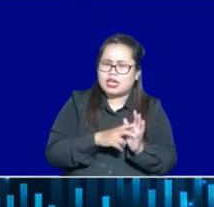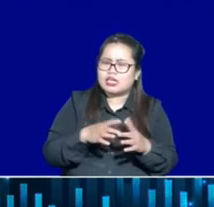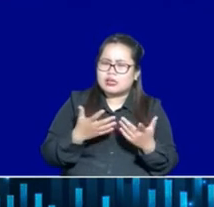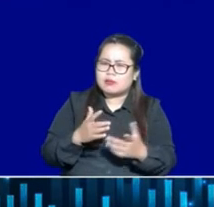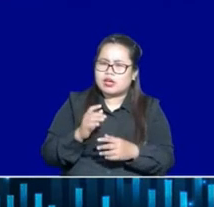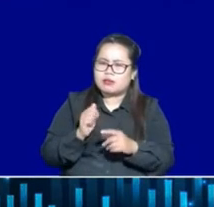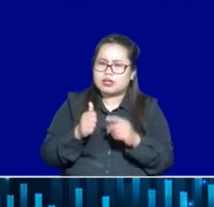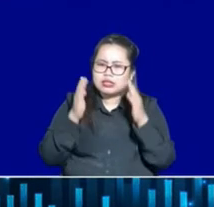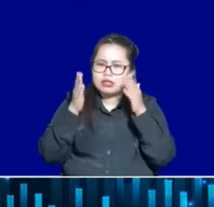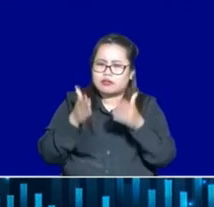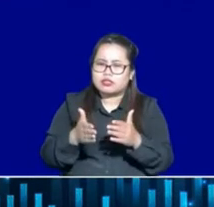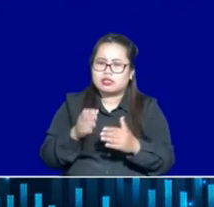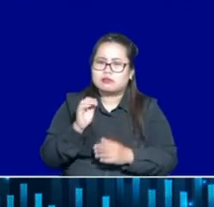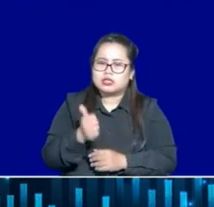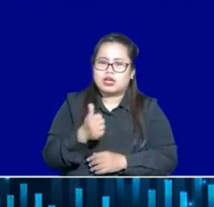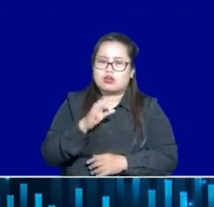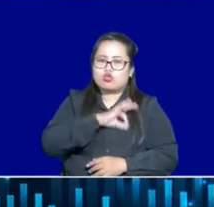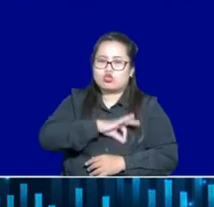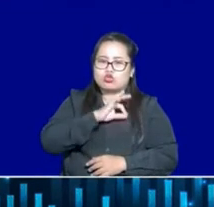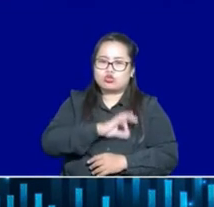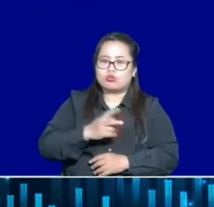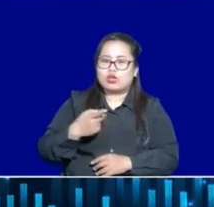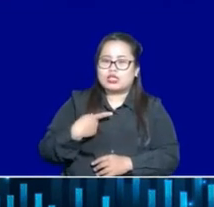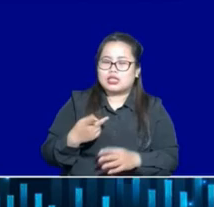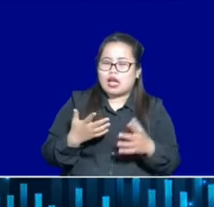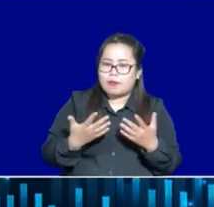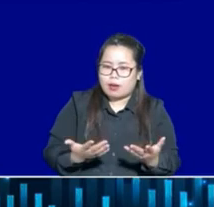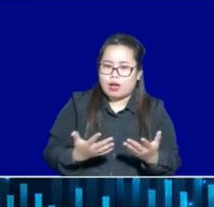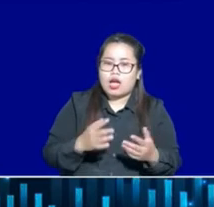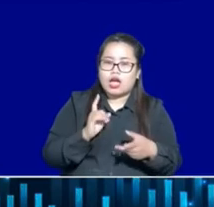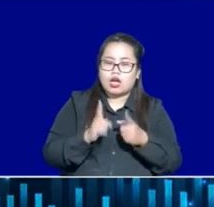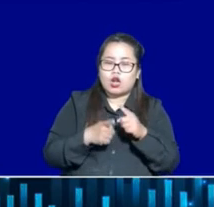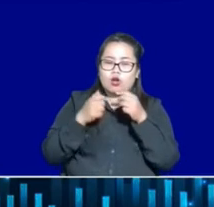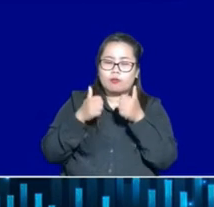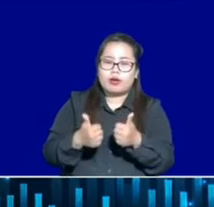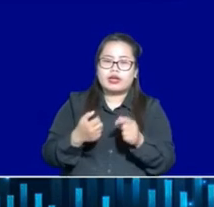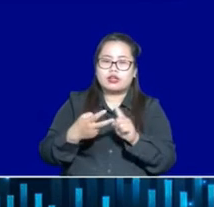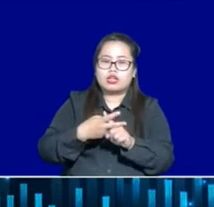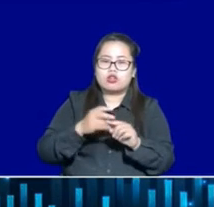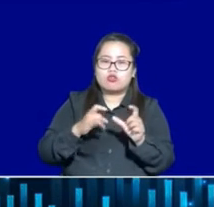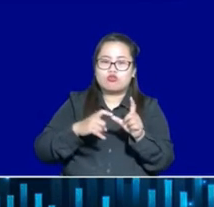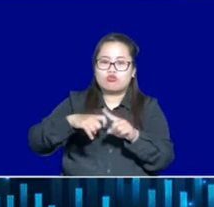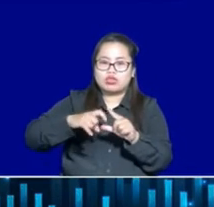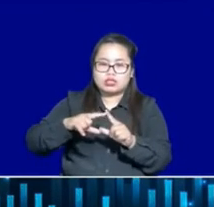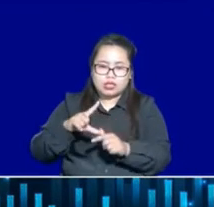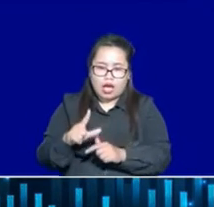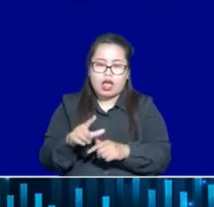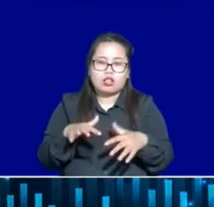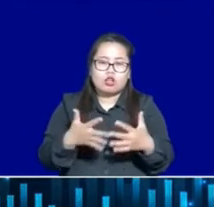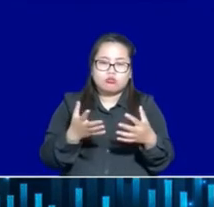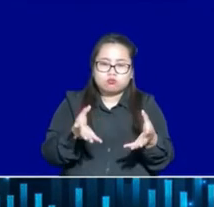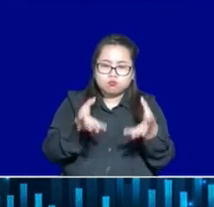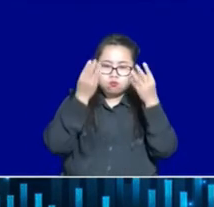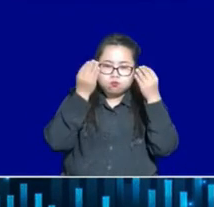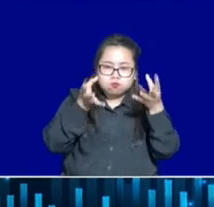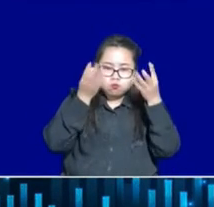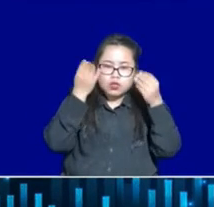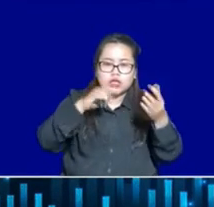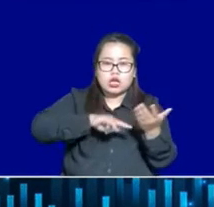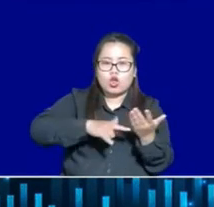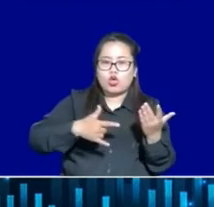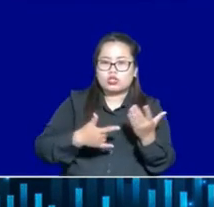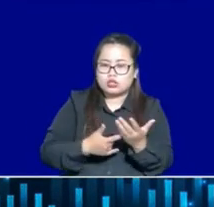intervensi yang menguntungkan buat kita, baik dalam hal fiskalnya, penguasaan teknologi, teknologi